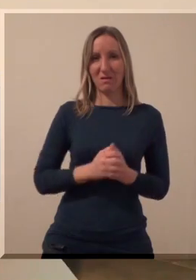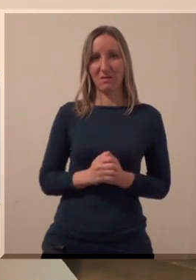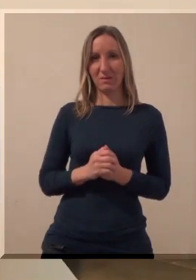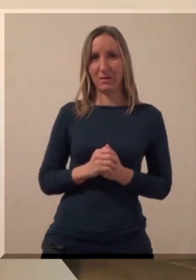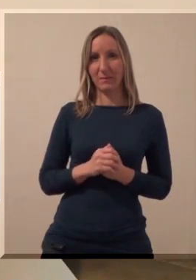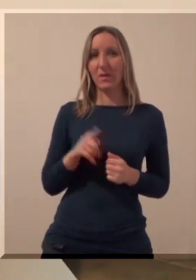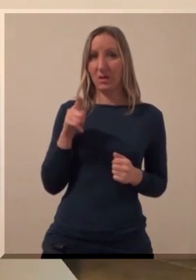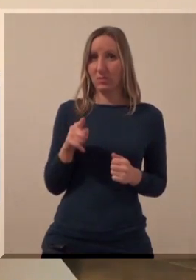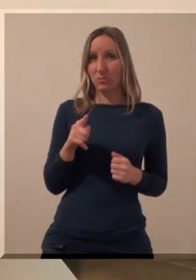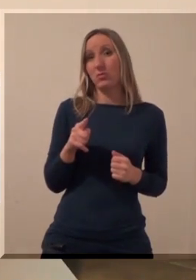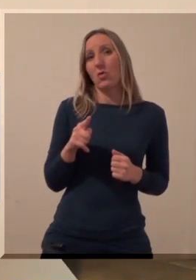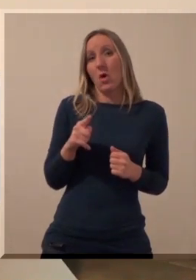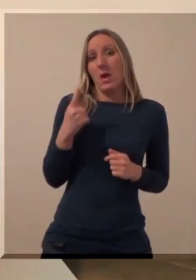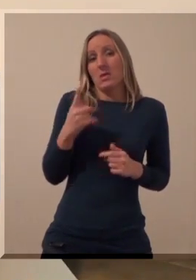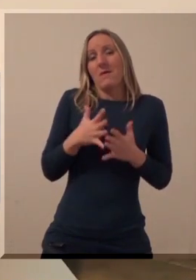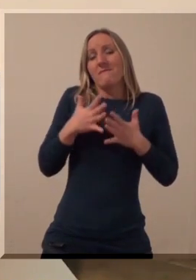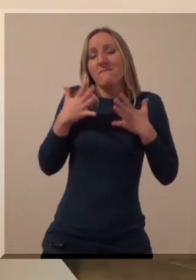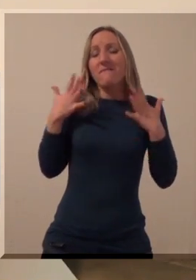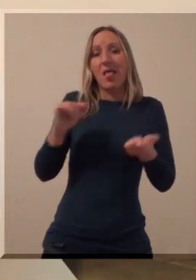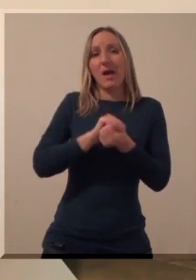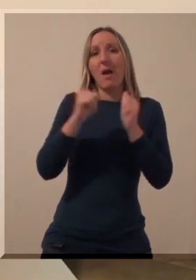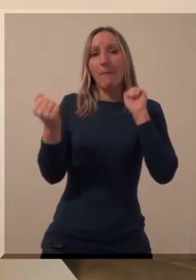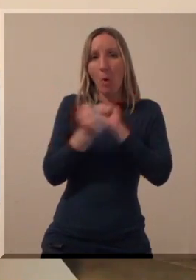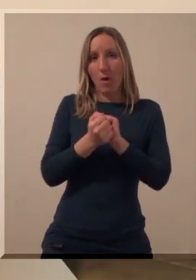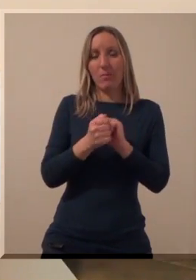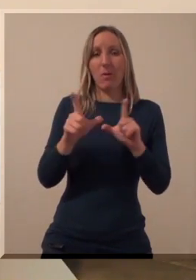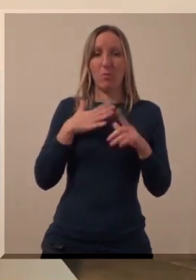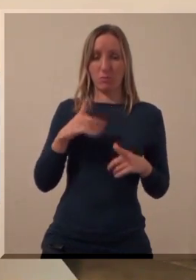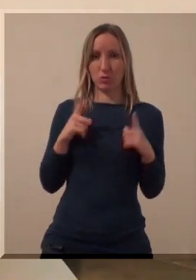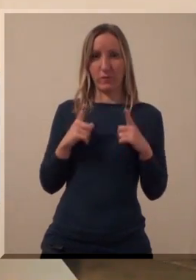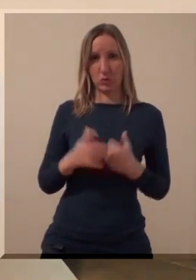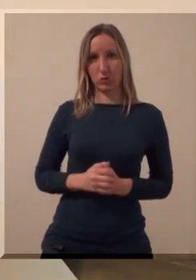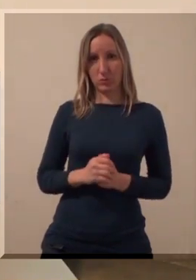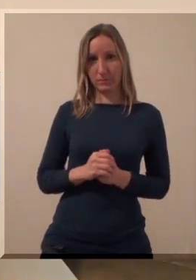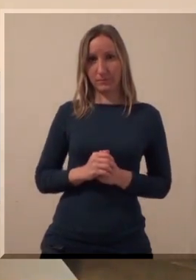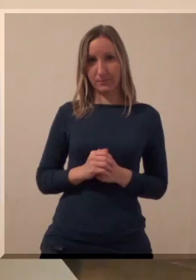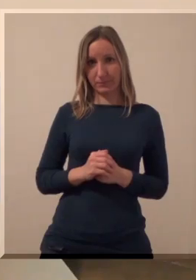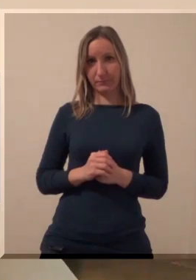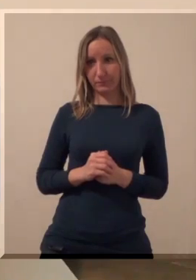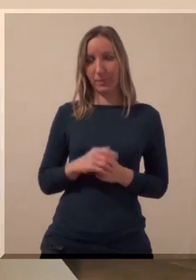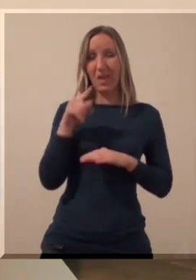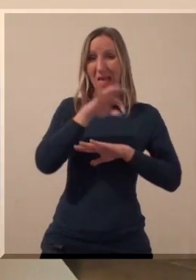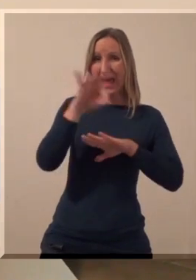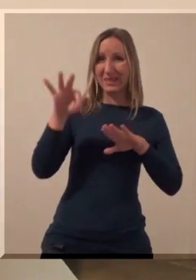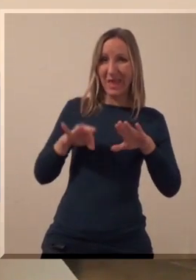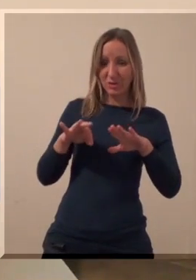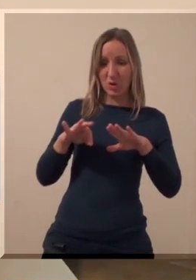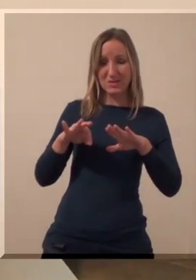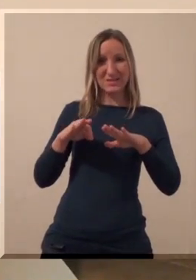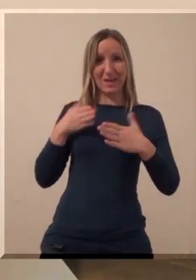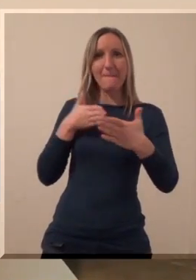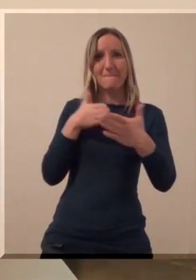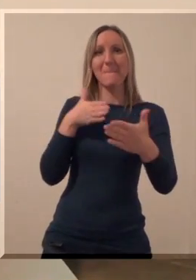predrasudama i to je jedna od najvećih bitaka u životu i najvećih borbi koje treba proći. So onda dolaze arhitektonske